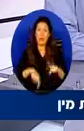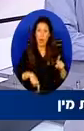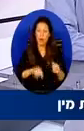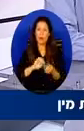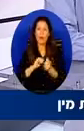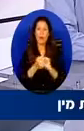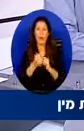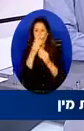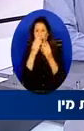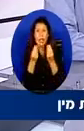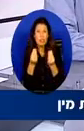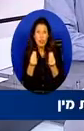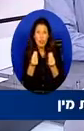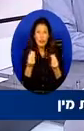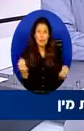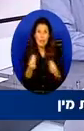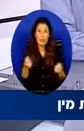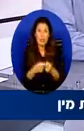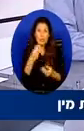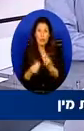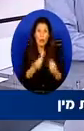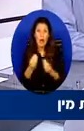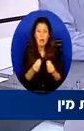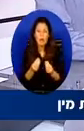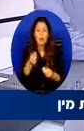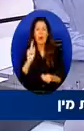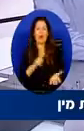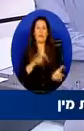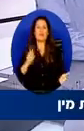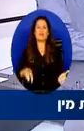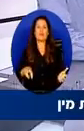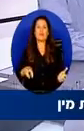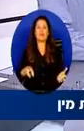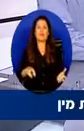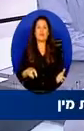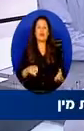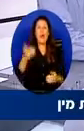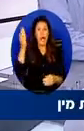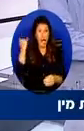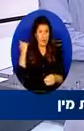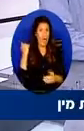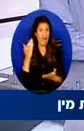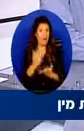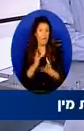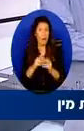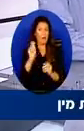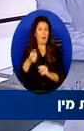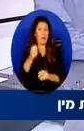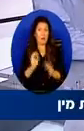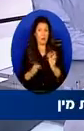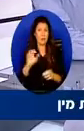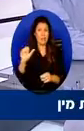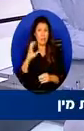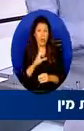שנוגע במין, פושט את מדיו. כך היה עם יצחק כהן, כך היה עם שופט שהתבטא באות השביעית